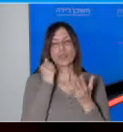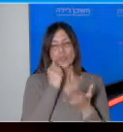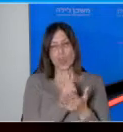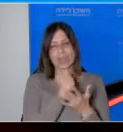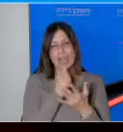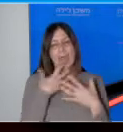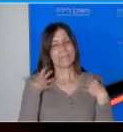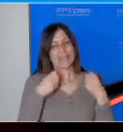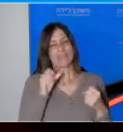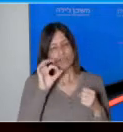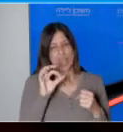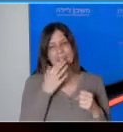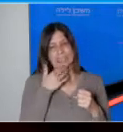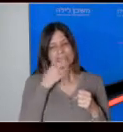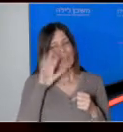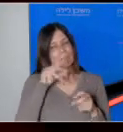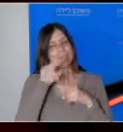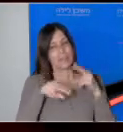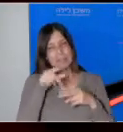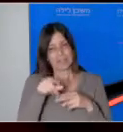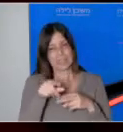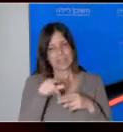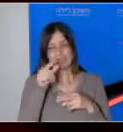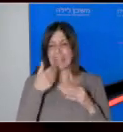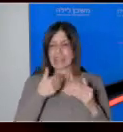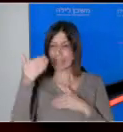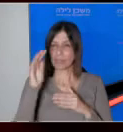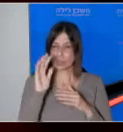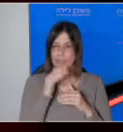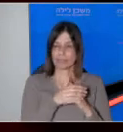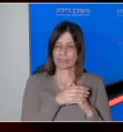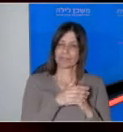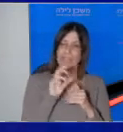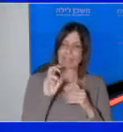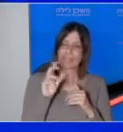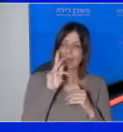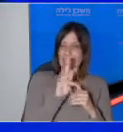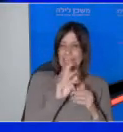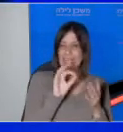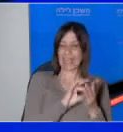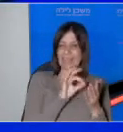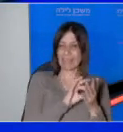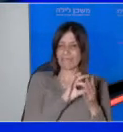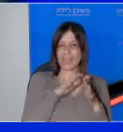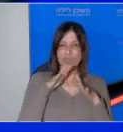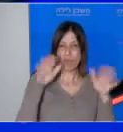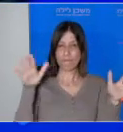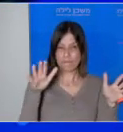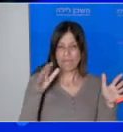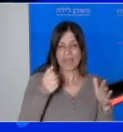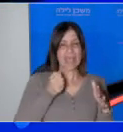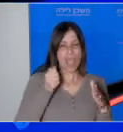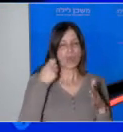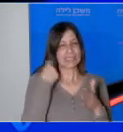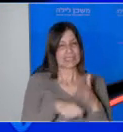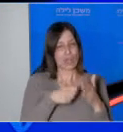של הישראלים, אבל אני יודעת שגם בזה מטפלים, אבל בהחלט זו התקדמות. עינב קרנר, כתבת תעופה, תיירות וצרכנות של גלי צהל,